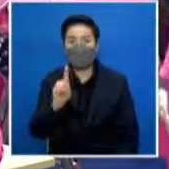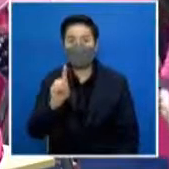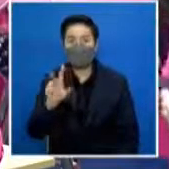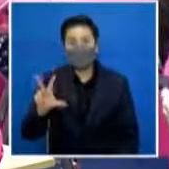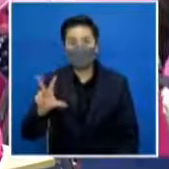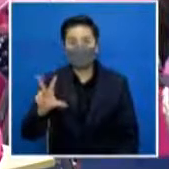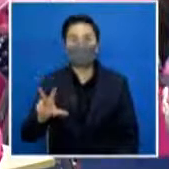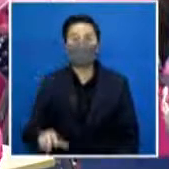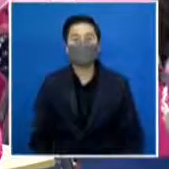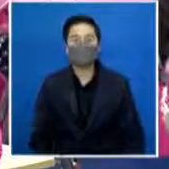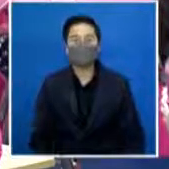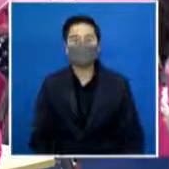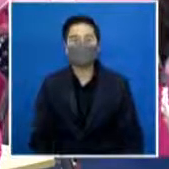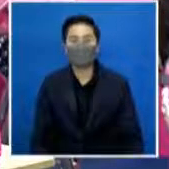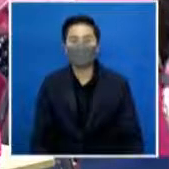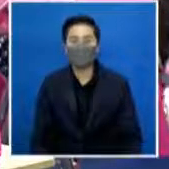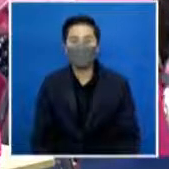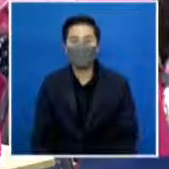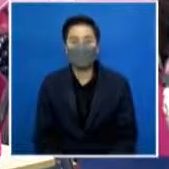6248613